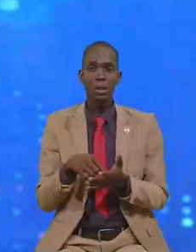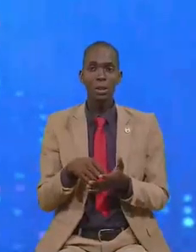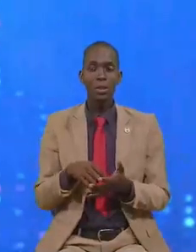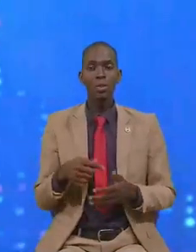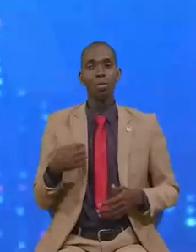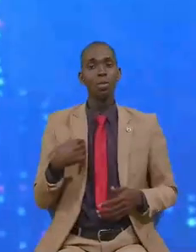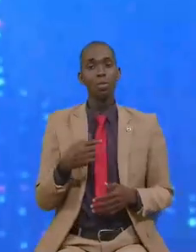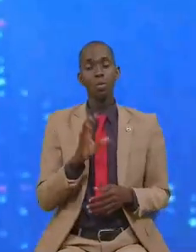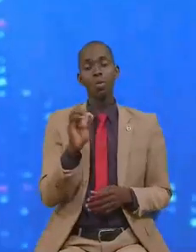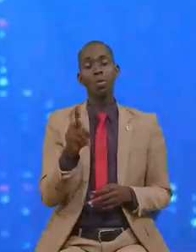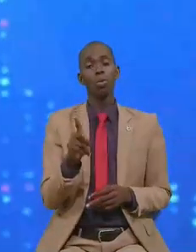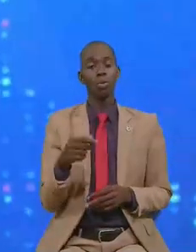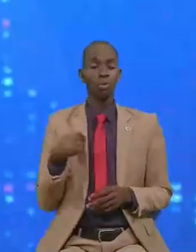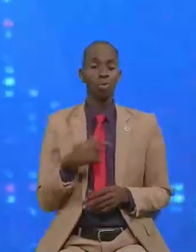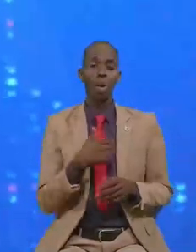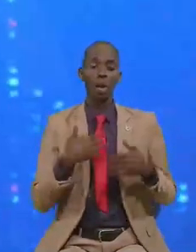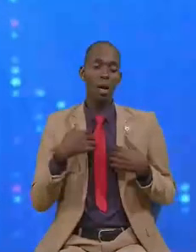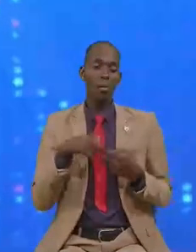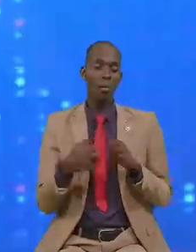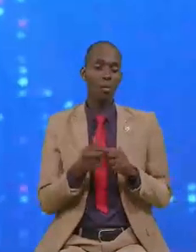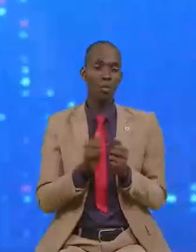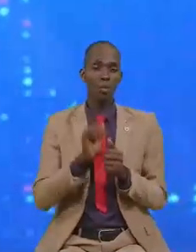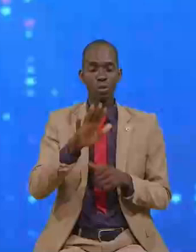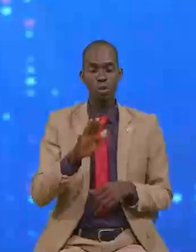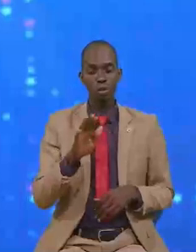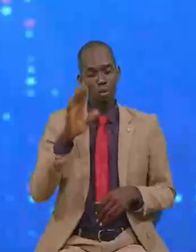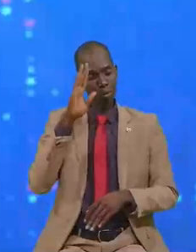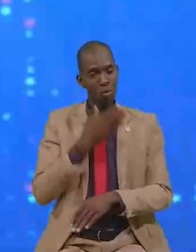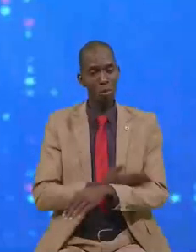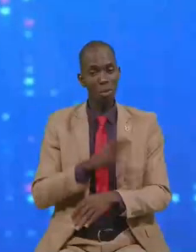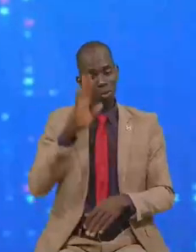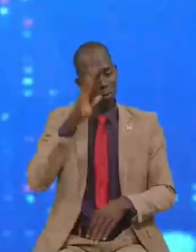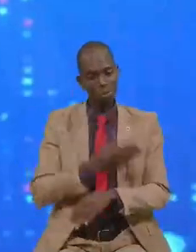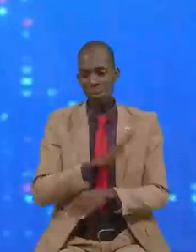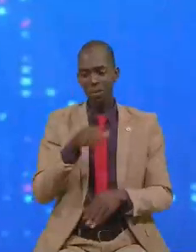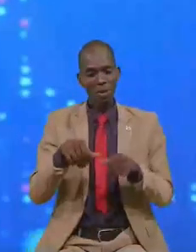on a même problème avec ton fils. Hein. Il ne reste jamais à l'école.